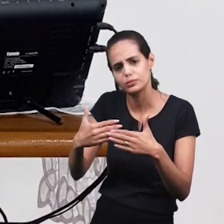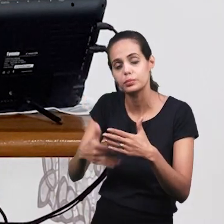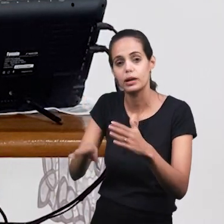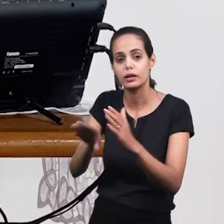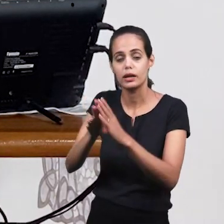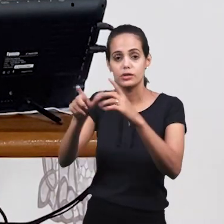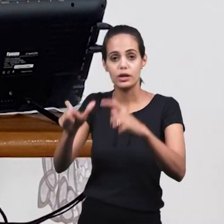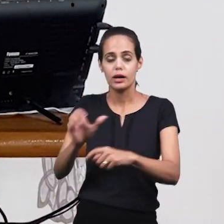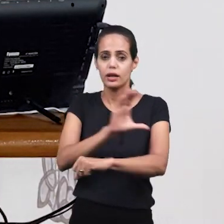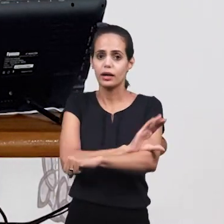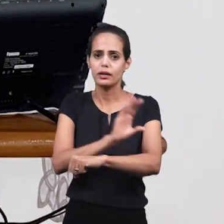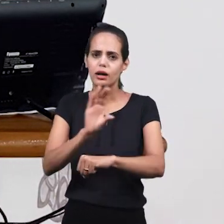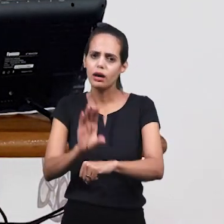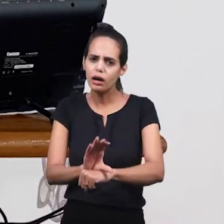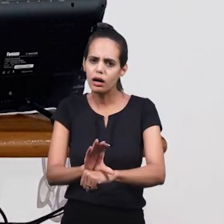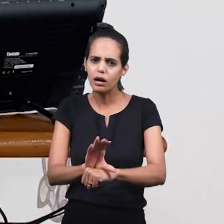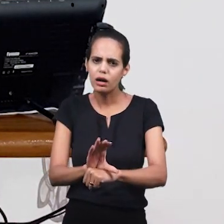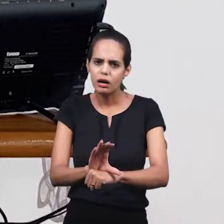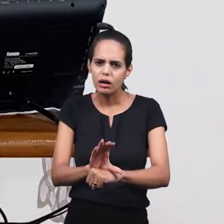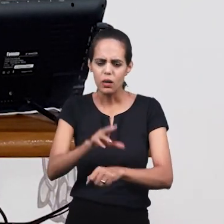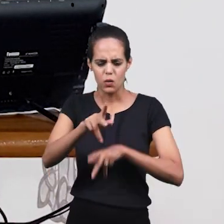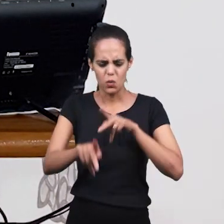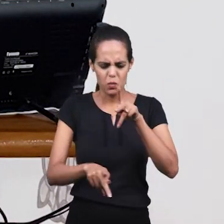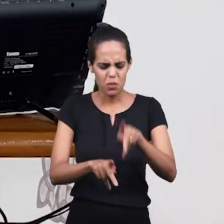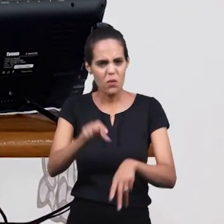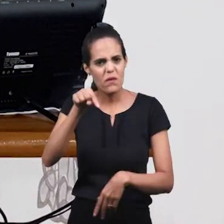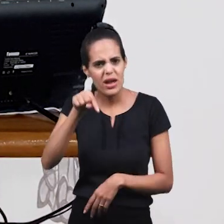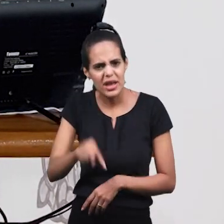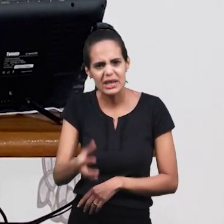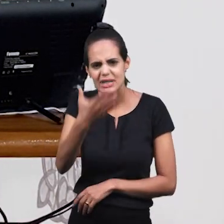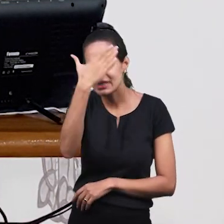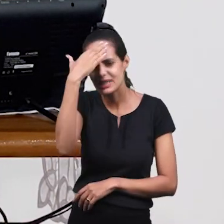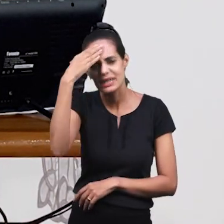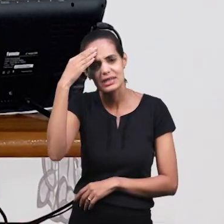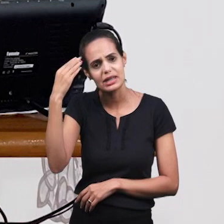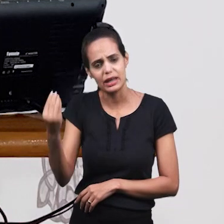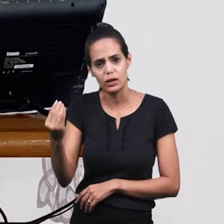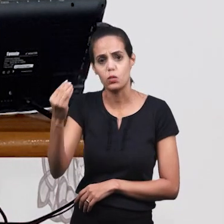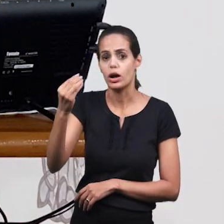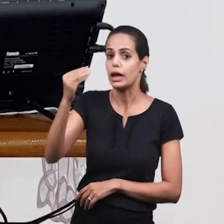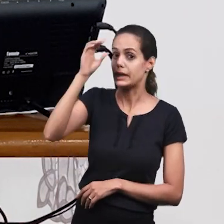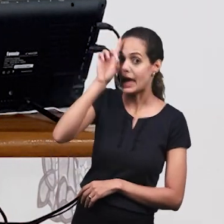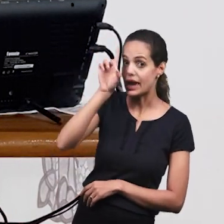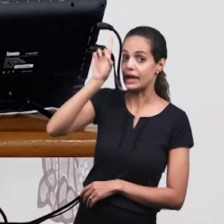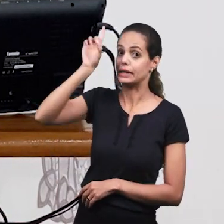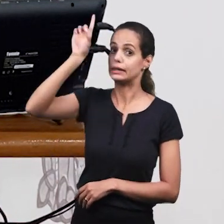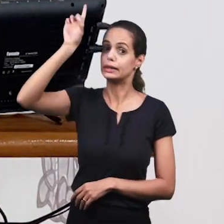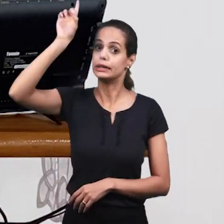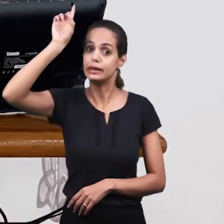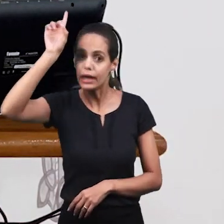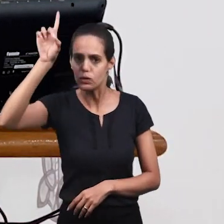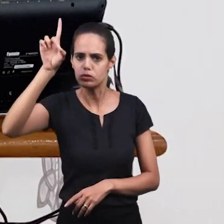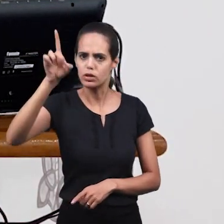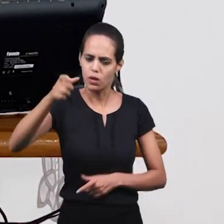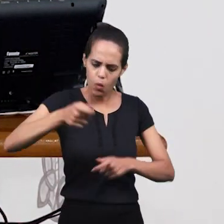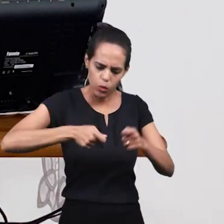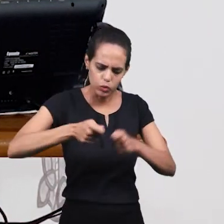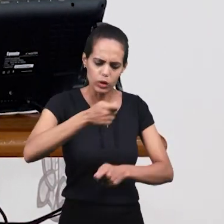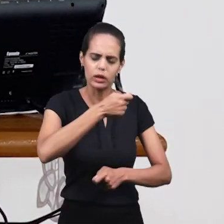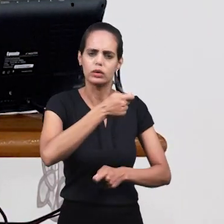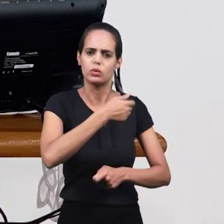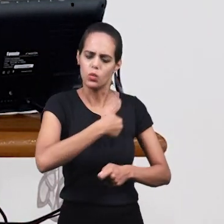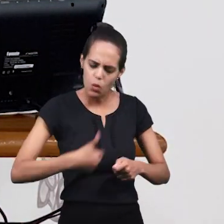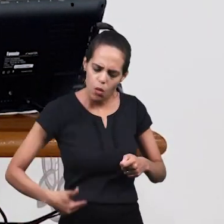le commandement, c'était le Seigneur. Et toute la direction vers la terre promise, toute la direction, toute la